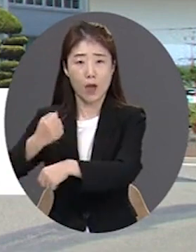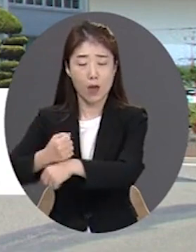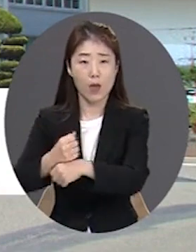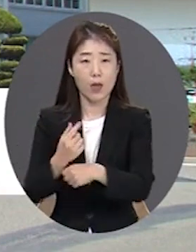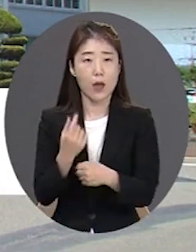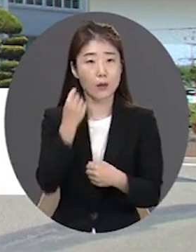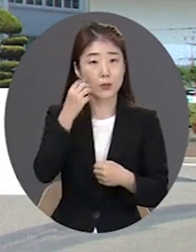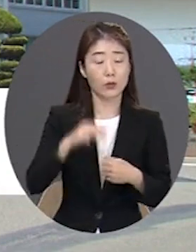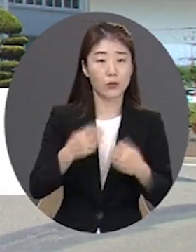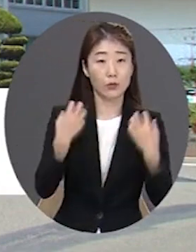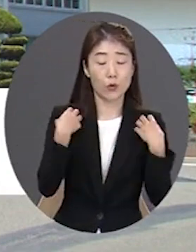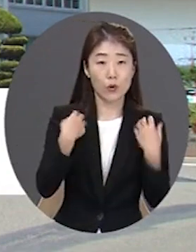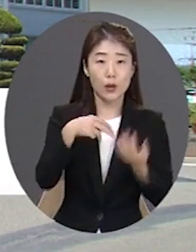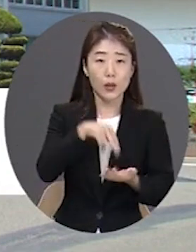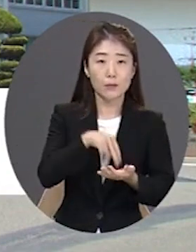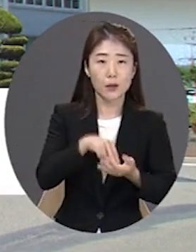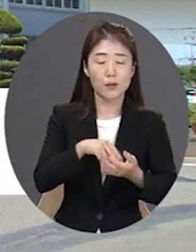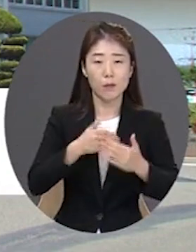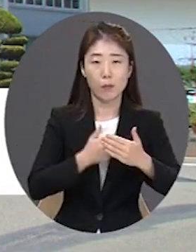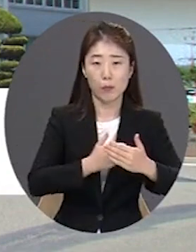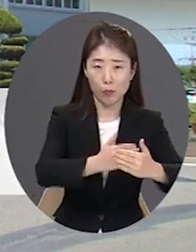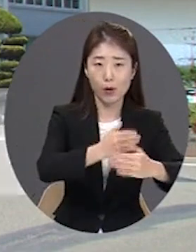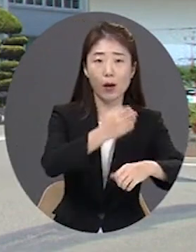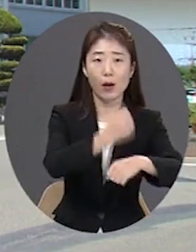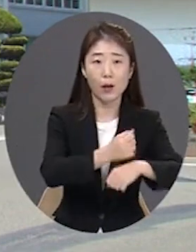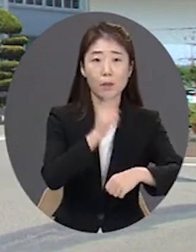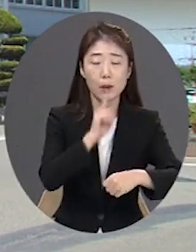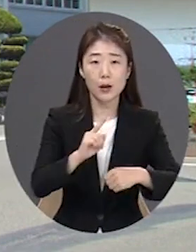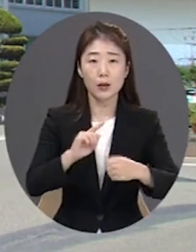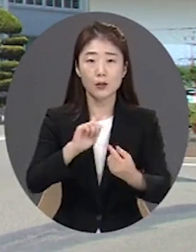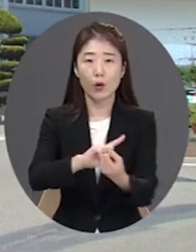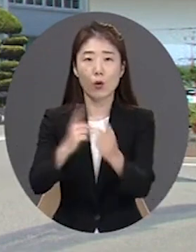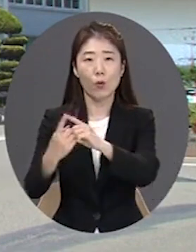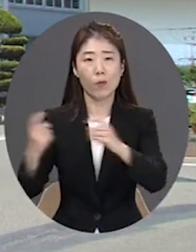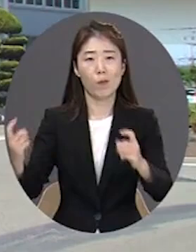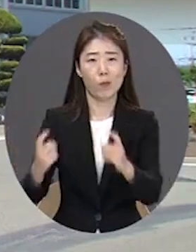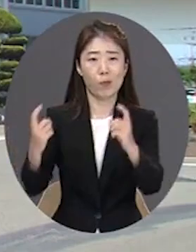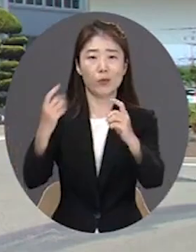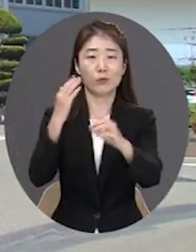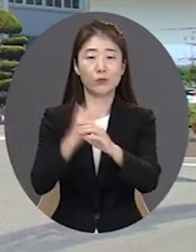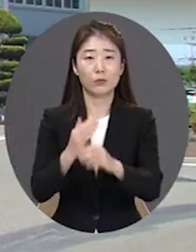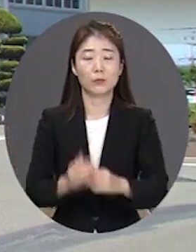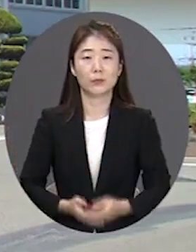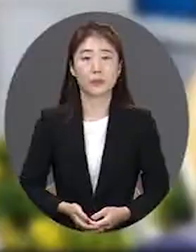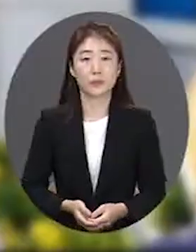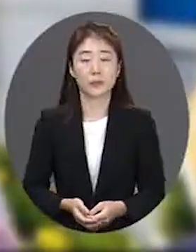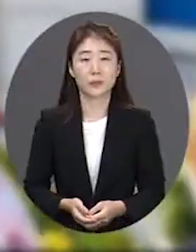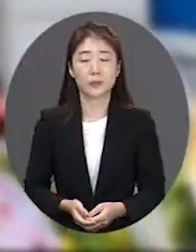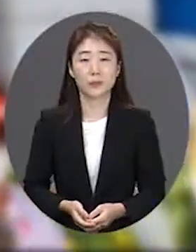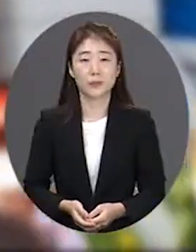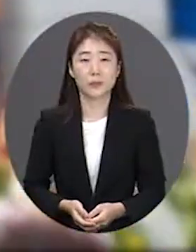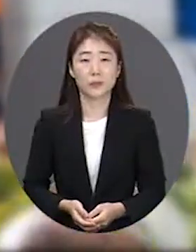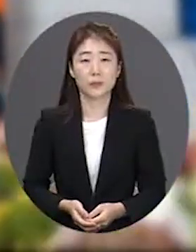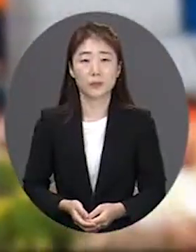절차대로 진행하겠다고 밝혀 갈등이 가라앉지 않을 것으로 보입니다. 정성호 기자의 보도입니다.